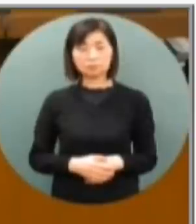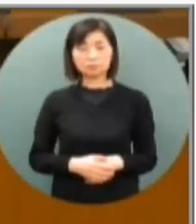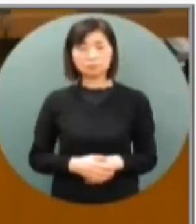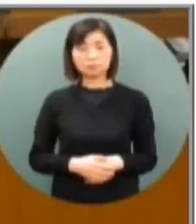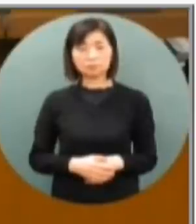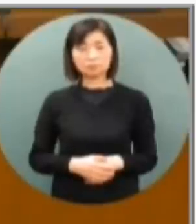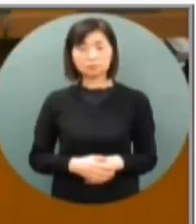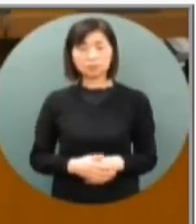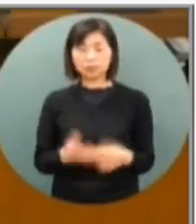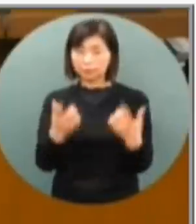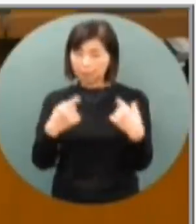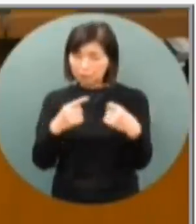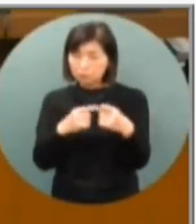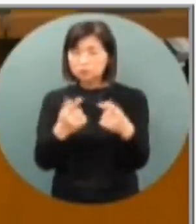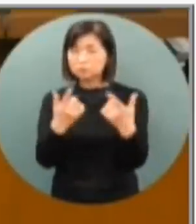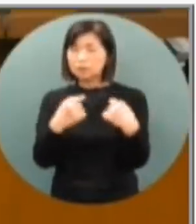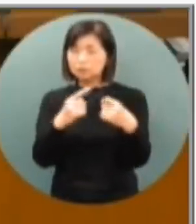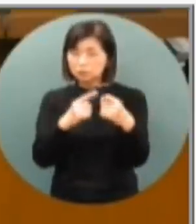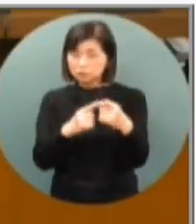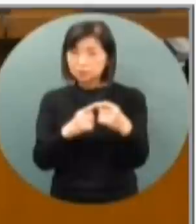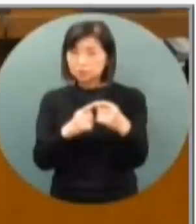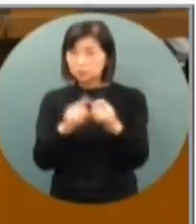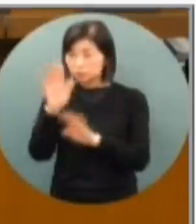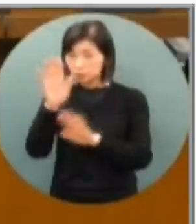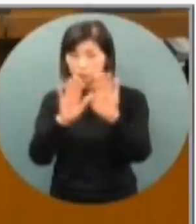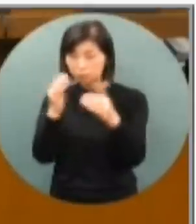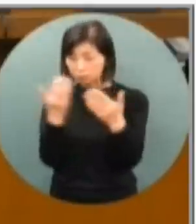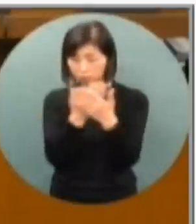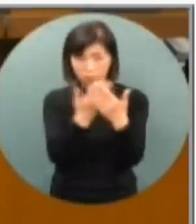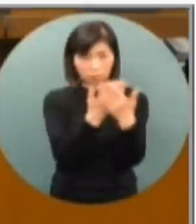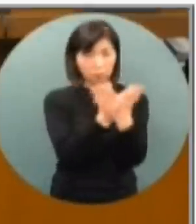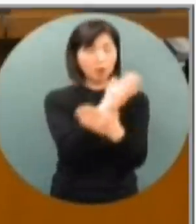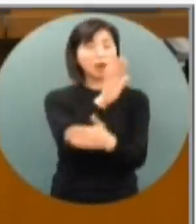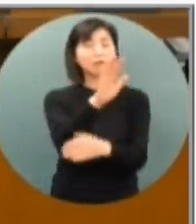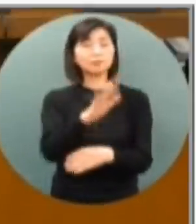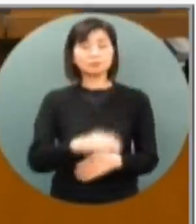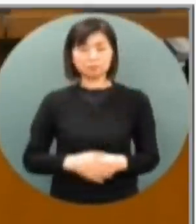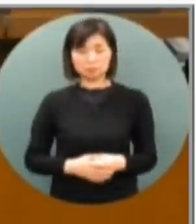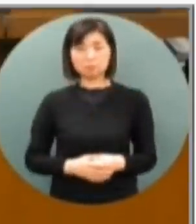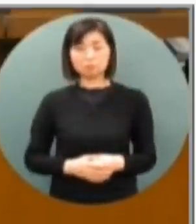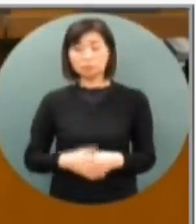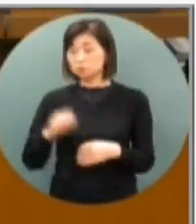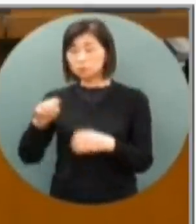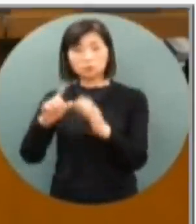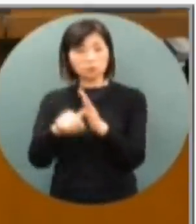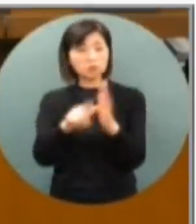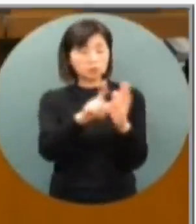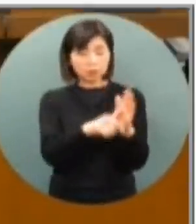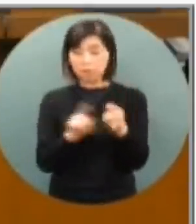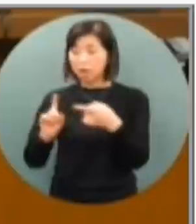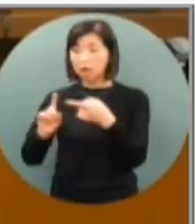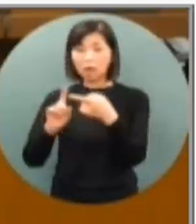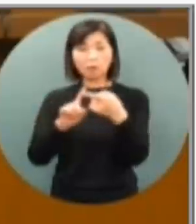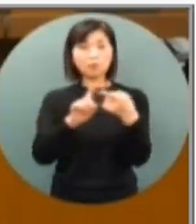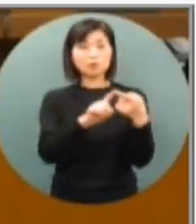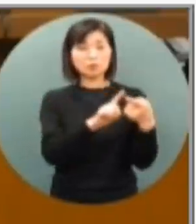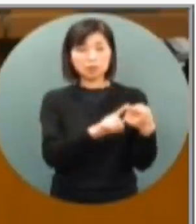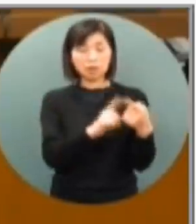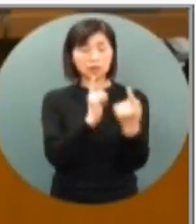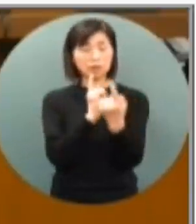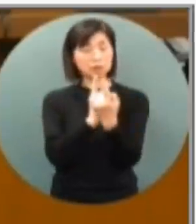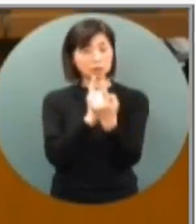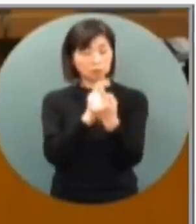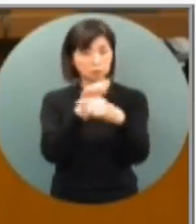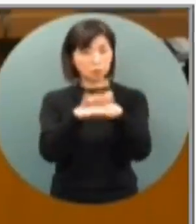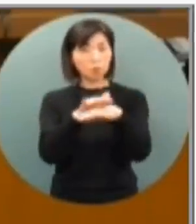ね、こうした取り巻く状況も変わってきますし、その時々に応じたですね対策というのは今